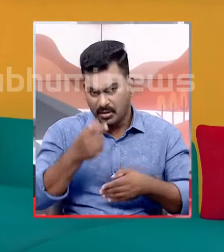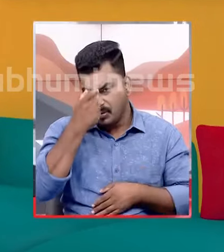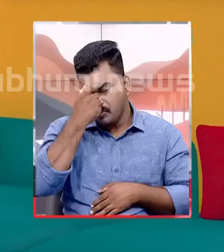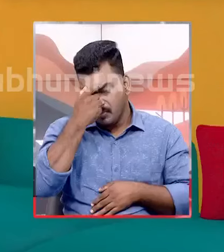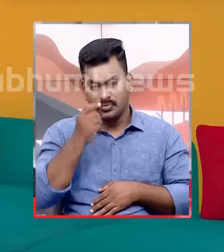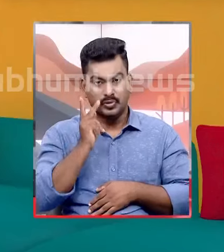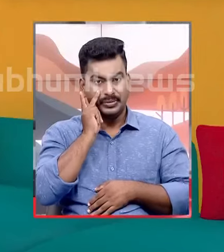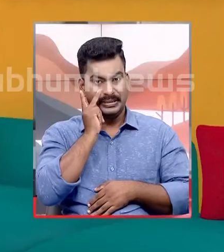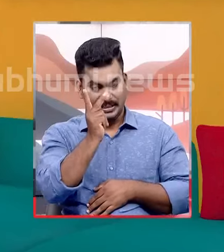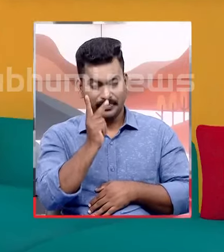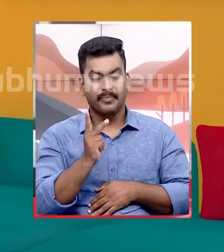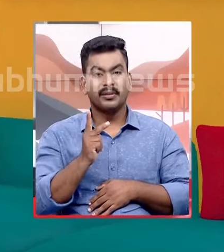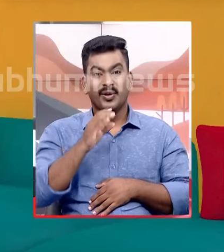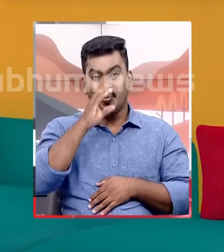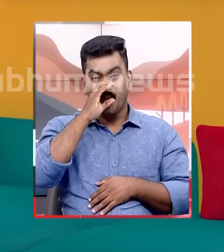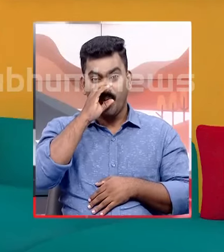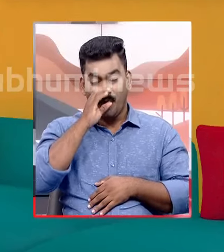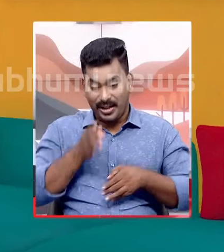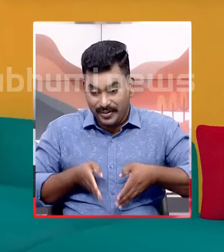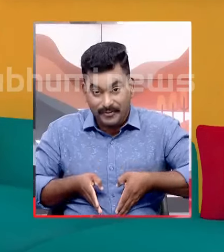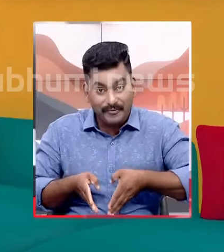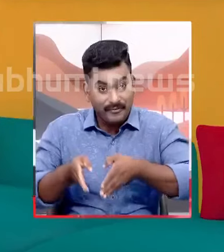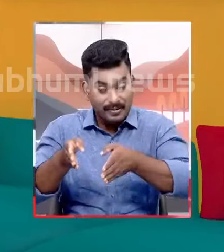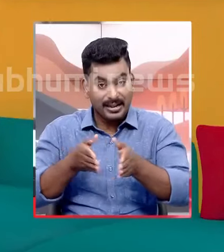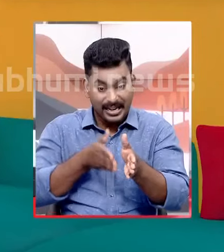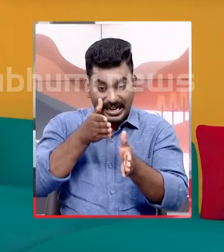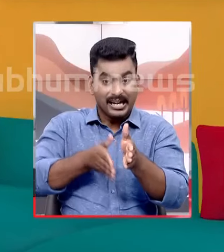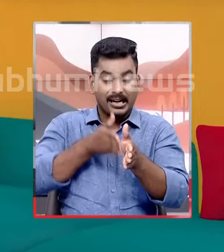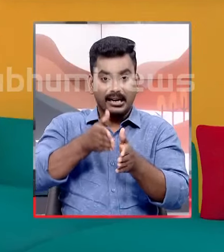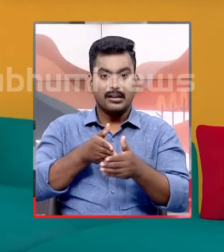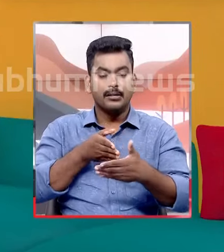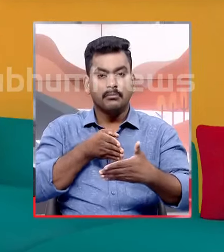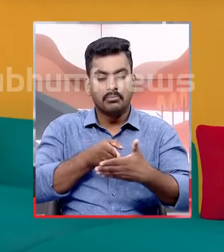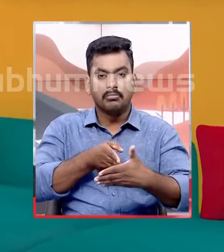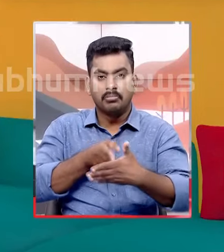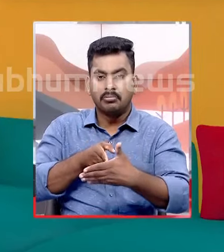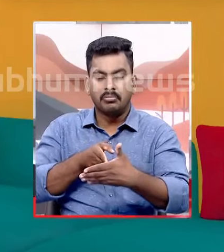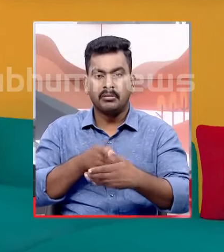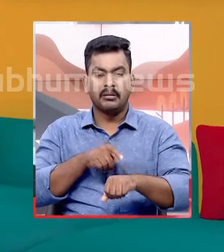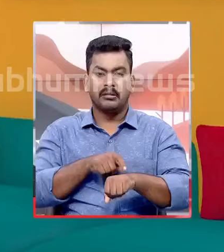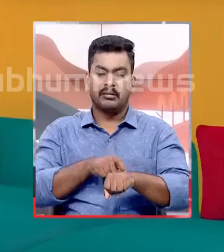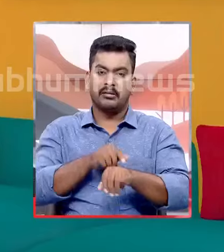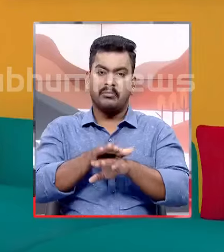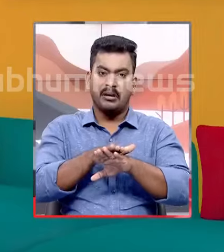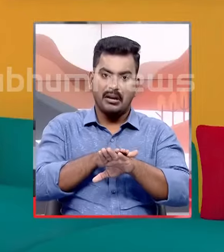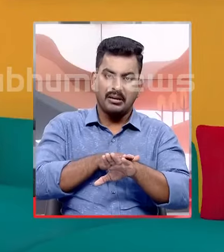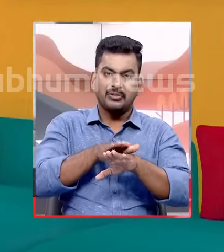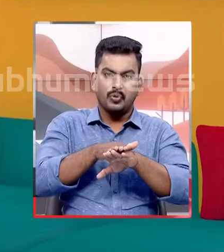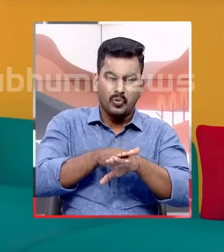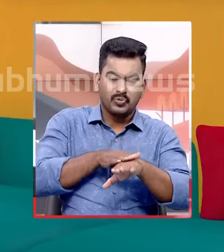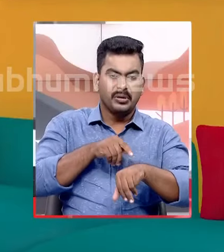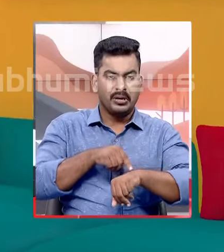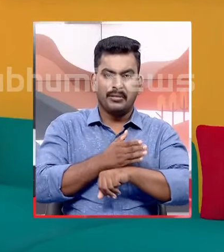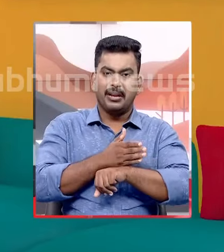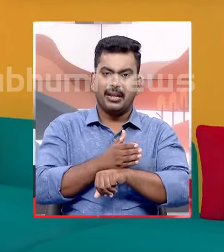നിതിൻ തോമസ് ഇതിന്റെ കൂടുതൽ വിവരങ്ങൾ നൽകും. നിതിൻ, എന്താണ് സംഭവിച്ചത് എന്നാണ് റെയിൽവേ അറിയിക്കുന്നത്? പല ട്രെയിനുകളും പിടിച്ചിട്ടിട്ടുണ്ടായിരുന്നു. വലിയ